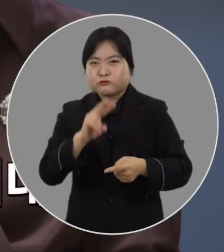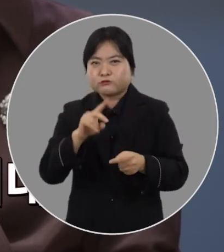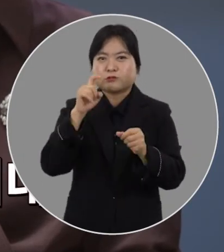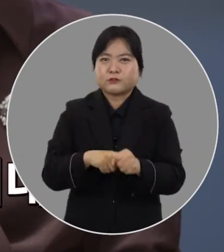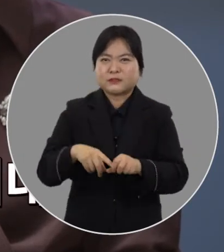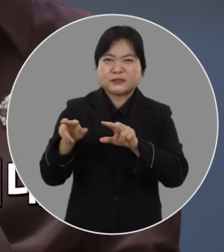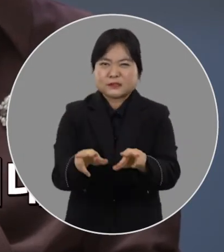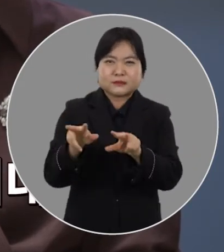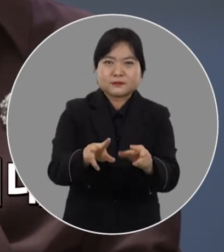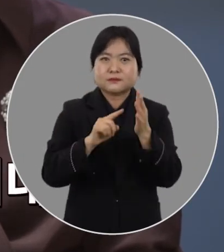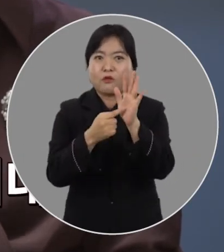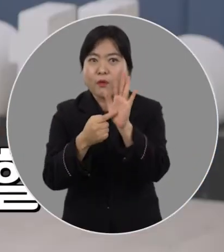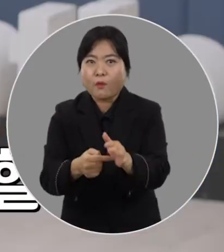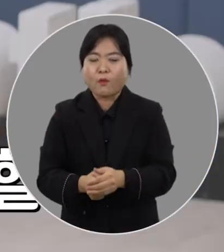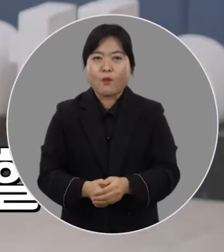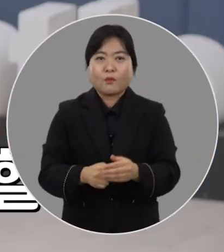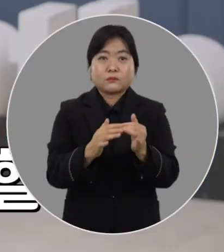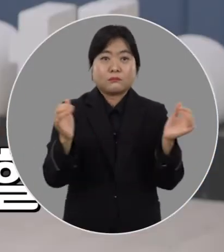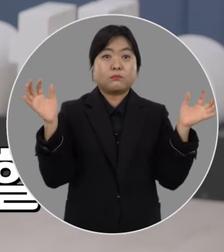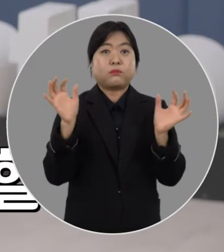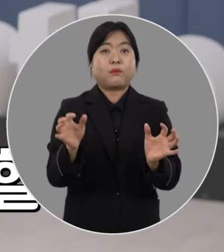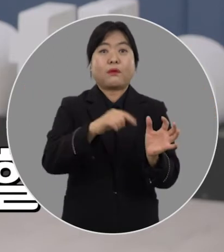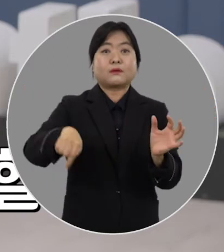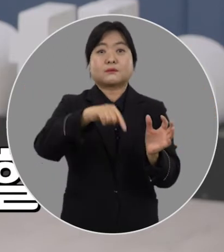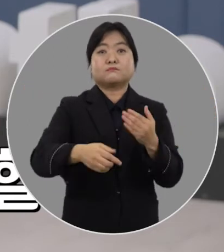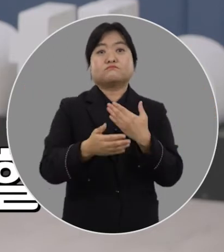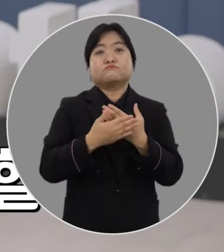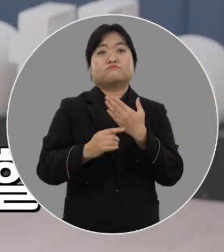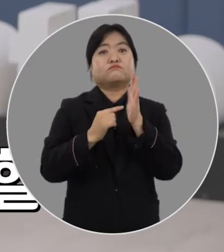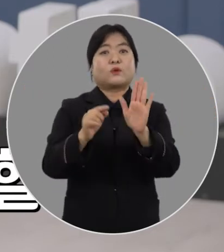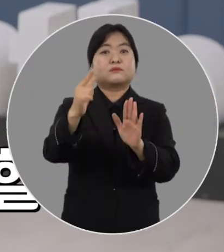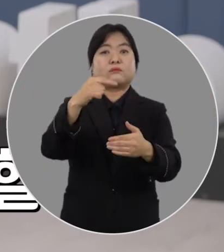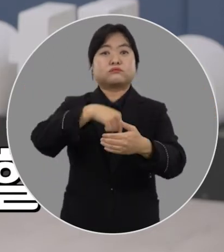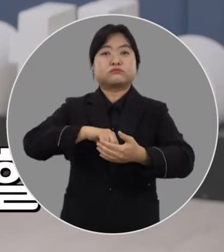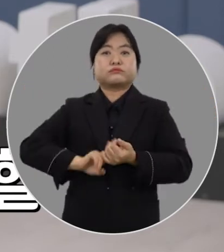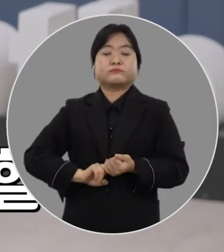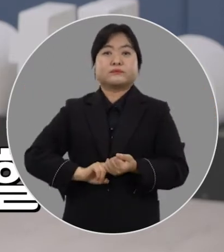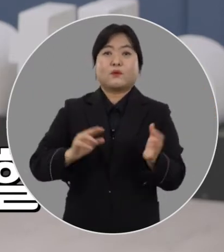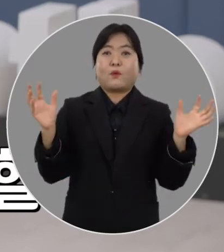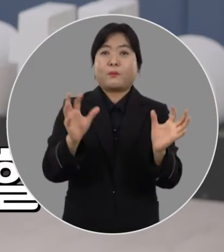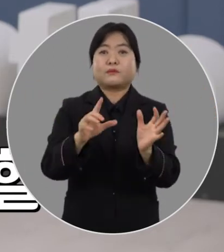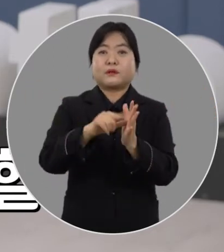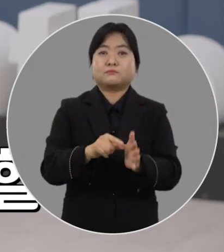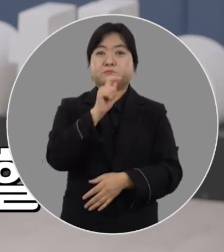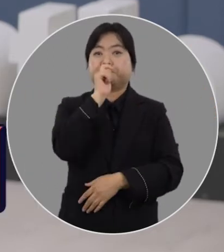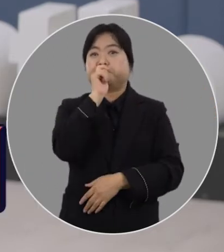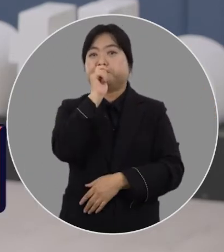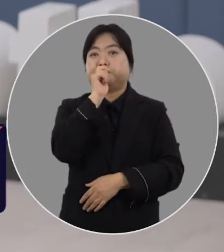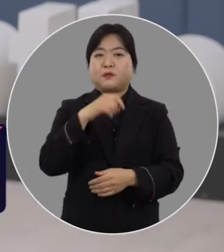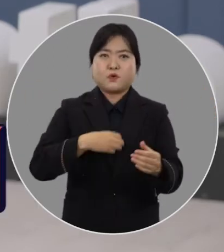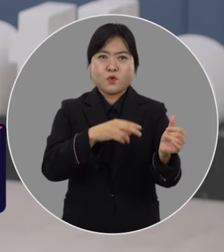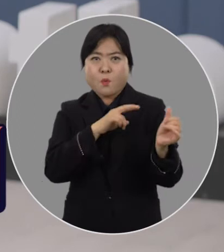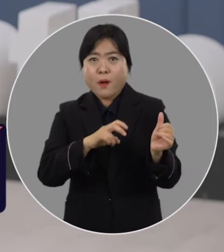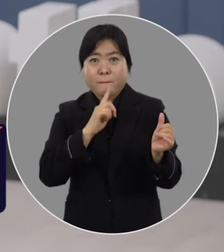충동적이고 즉흥적으로 드러내고 오프라인에서는 표명하지 않을 혹은 오프라인에서는 차마 표명하지 못하는